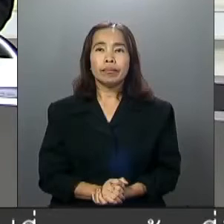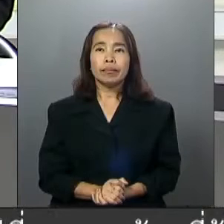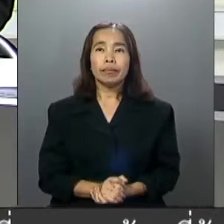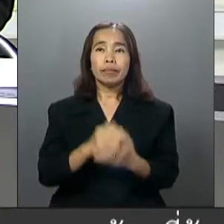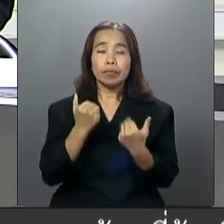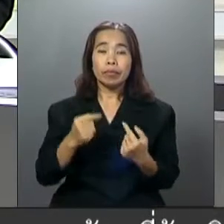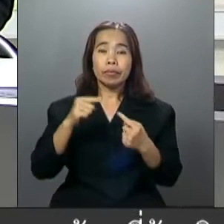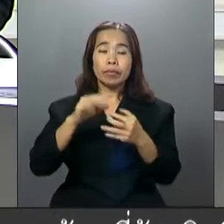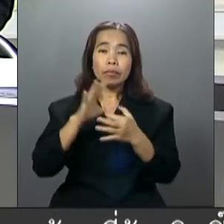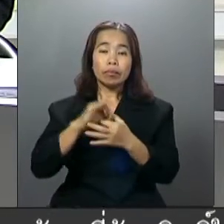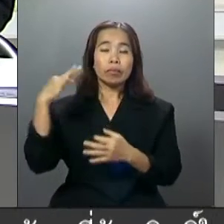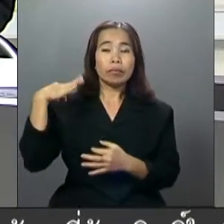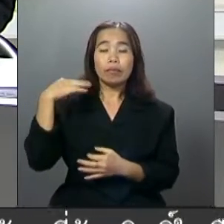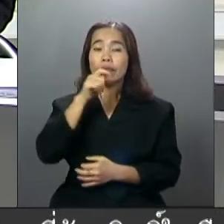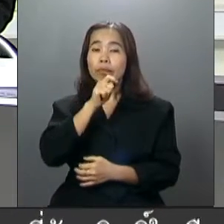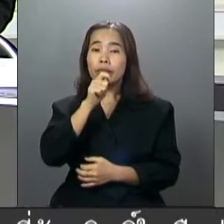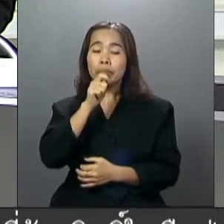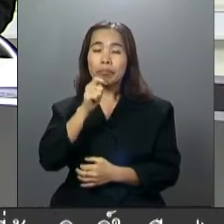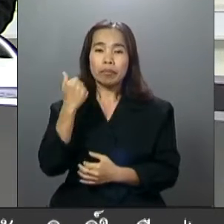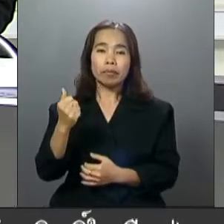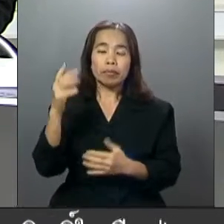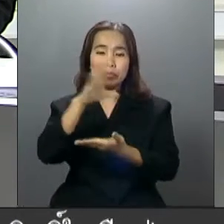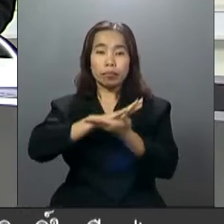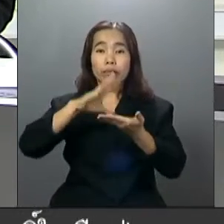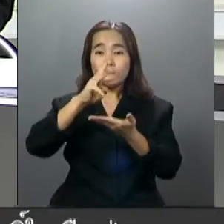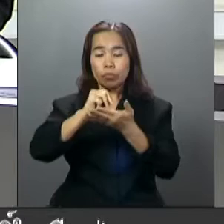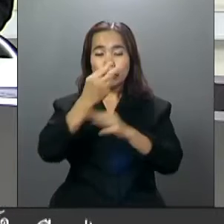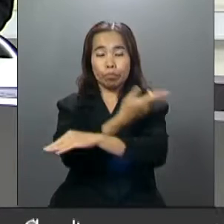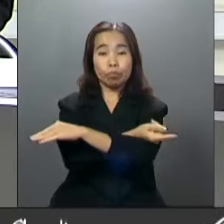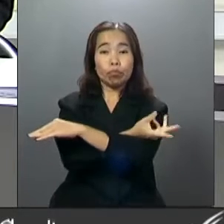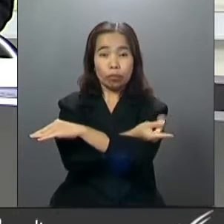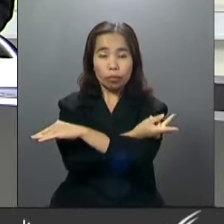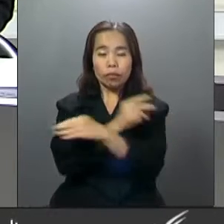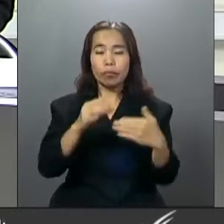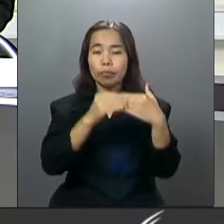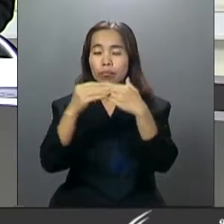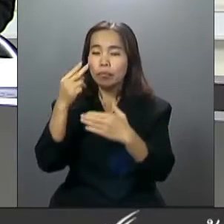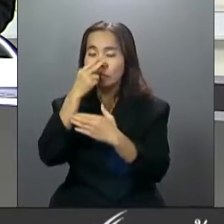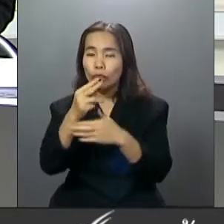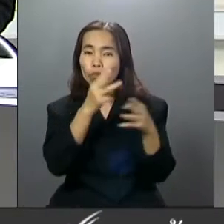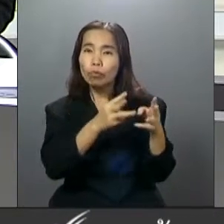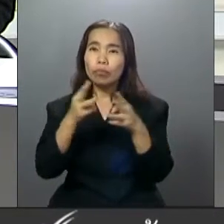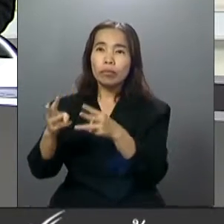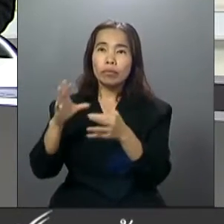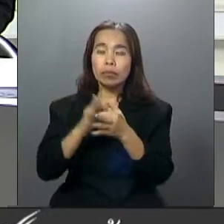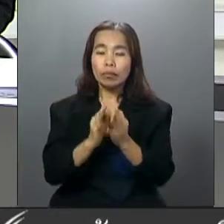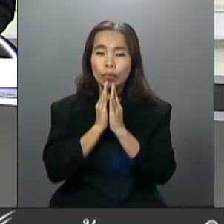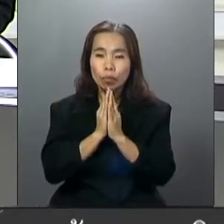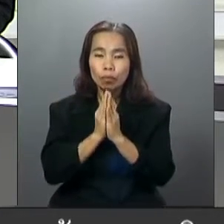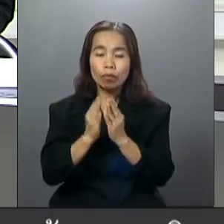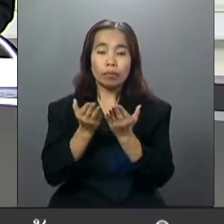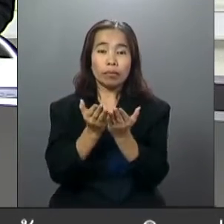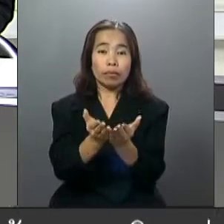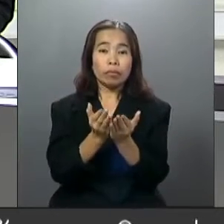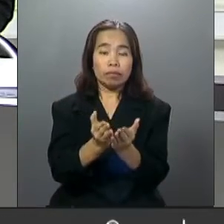จนซีรีพอร์เตอร์วันนี้นะคะนักศึกษาจากมหาวิทยาลัยราชภัฏภูเก็ตก็จะพาคุณผู้ชมไปดูพิธีกรรมการไหว้แม่ย่านางบนเรือค่ะซึ่งก็เป็น